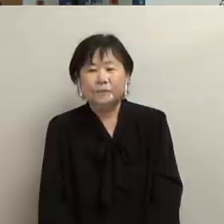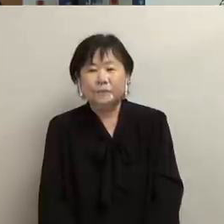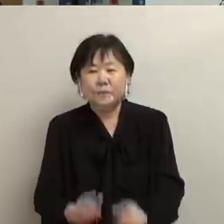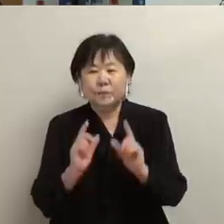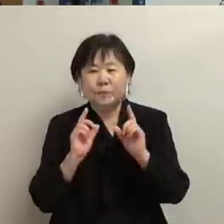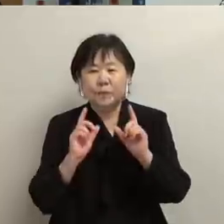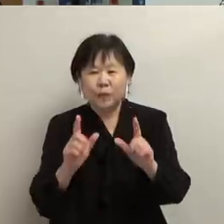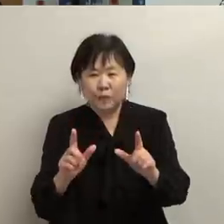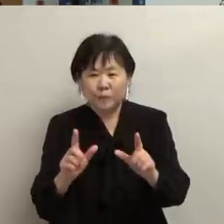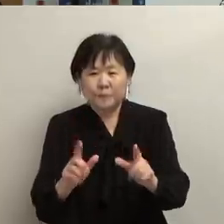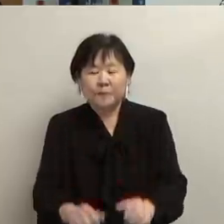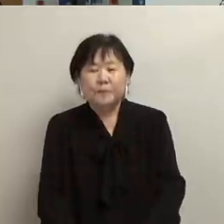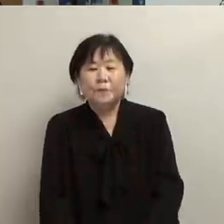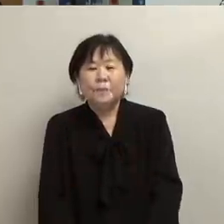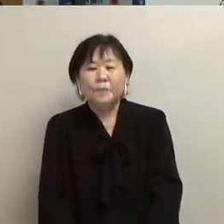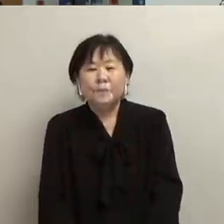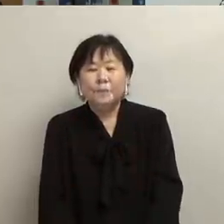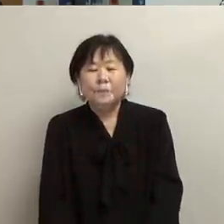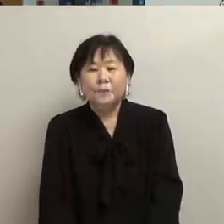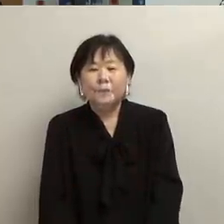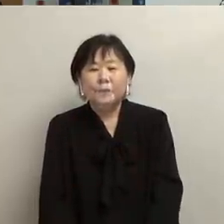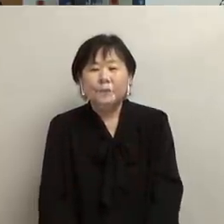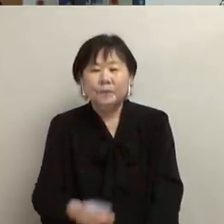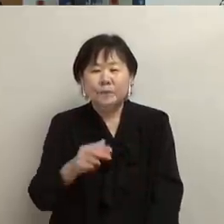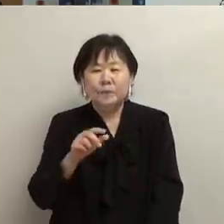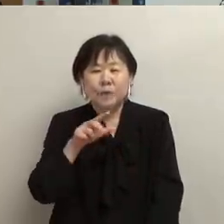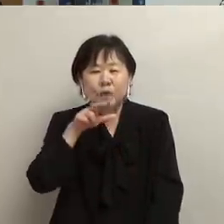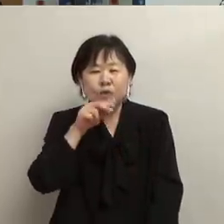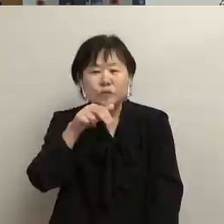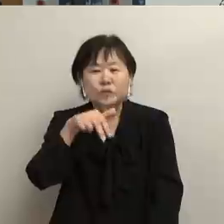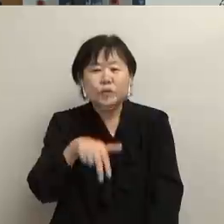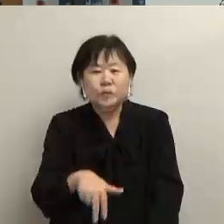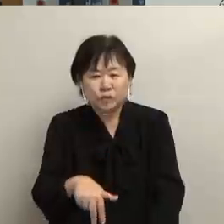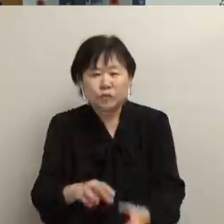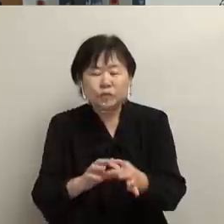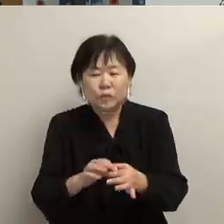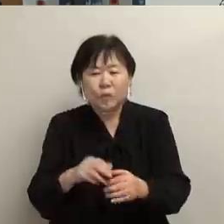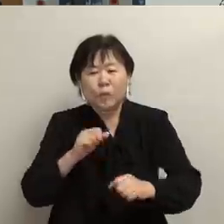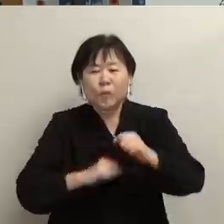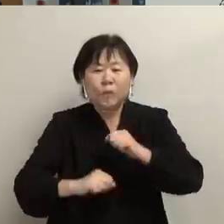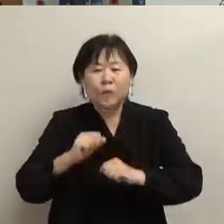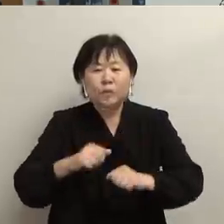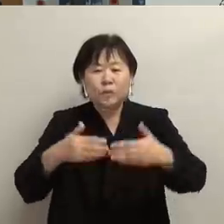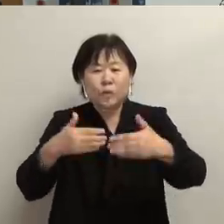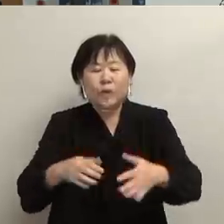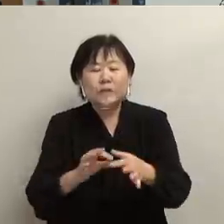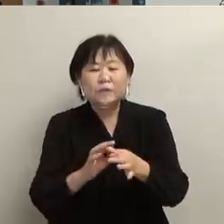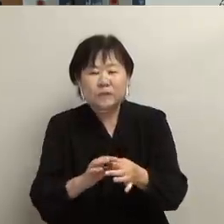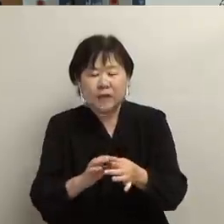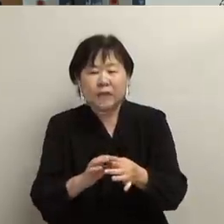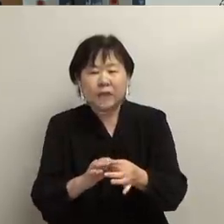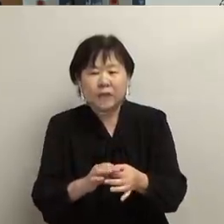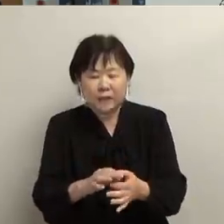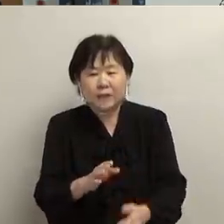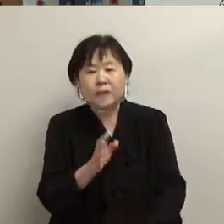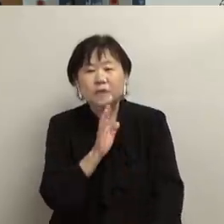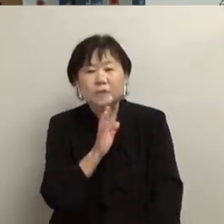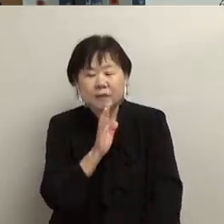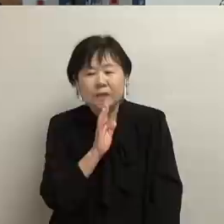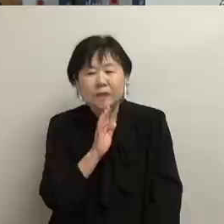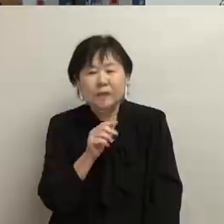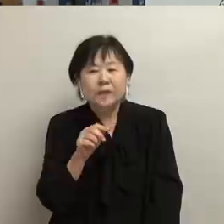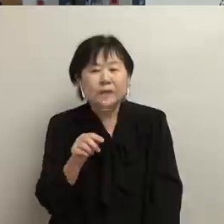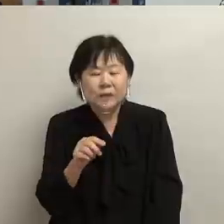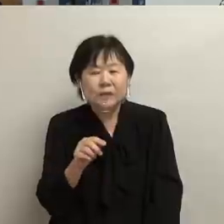すいませんがどうぞはいっ8するの睡魔動画の話が出ましたあの実際のツールの素でですねその